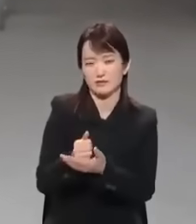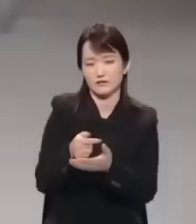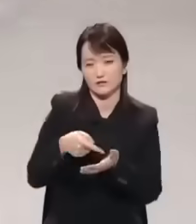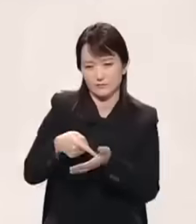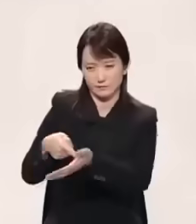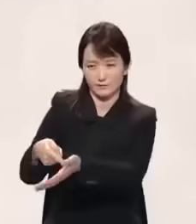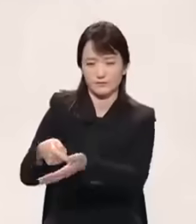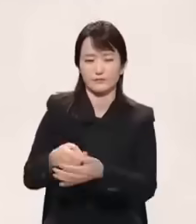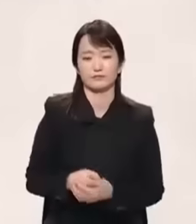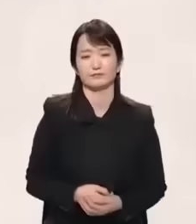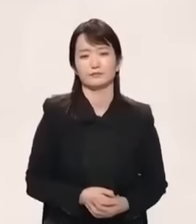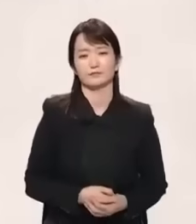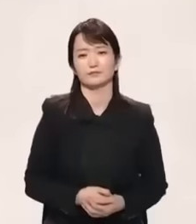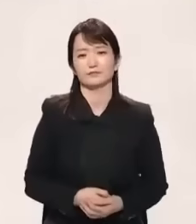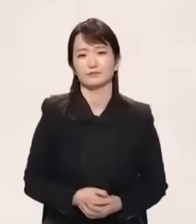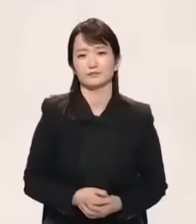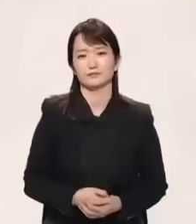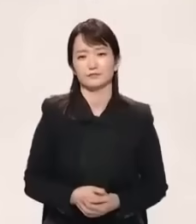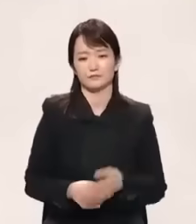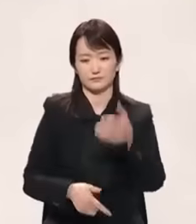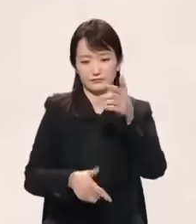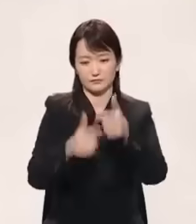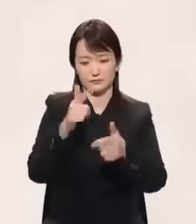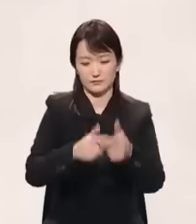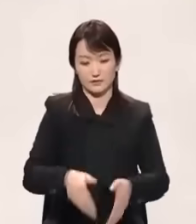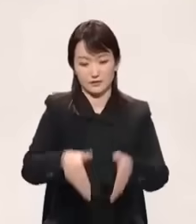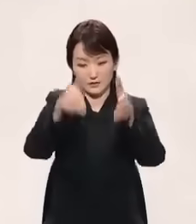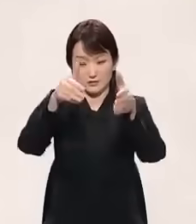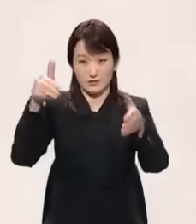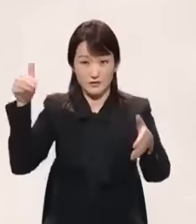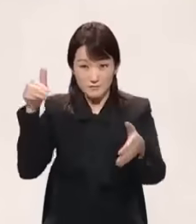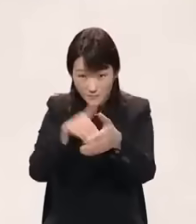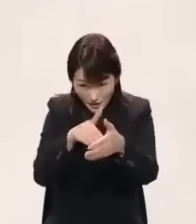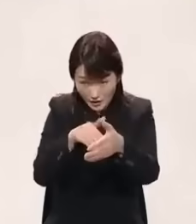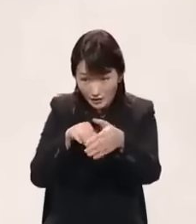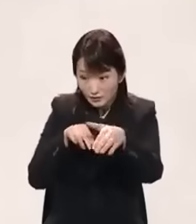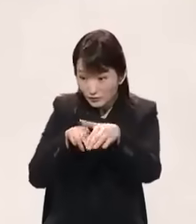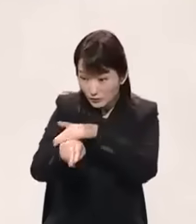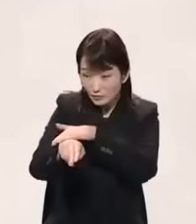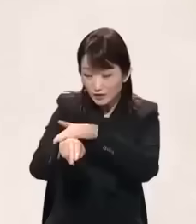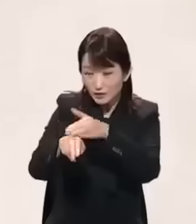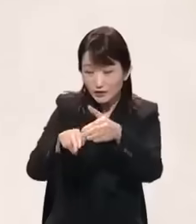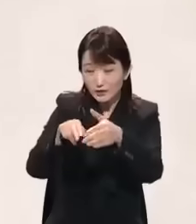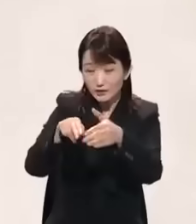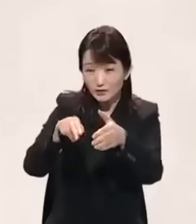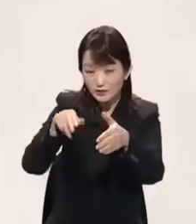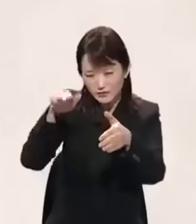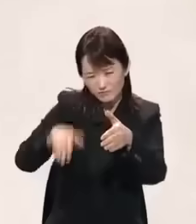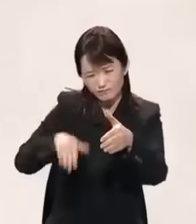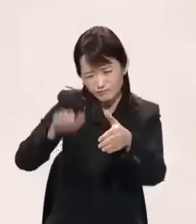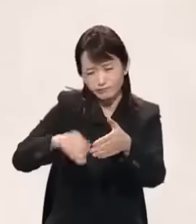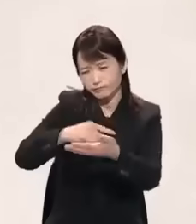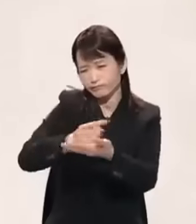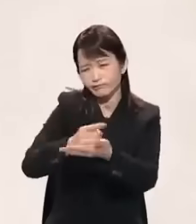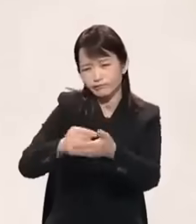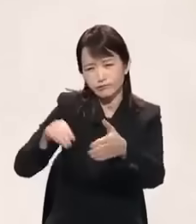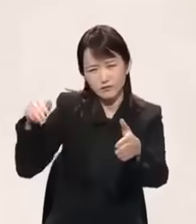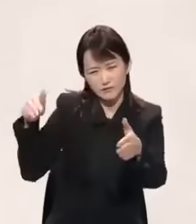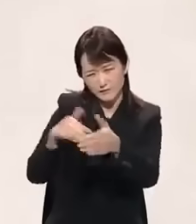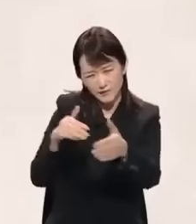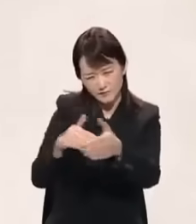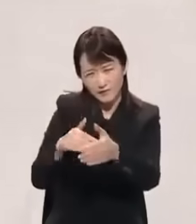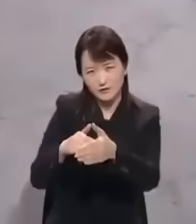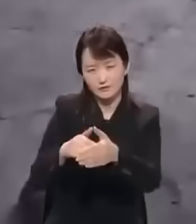상태인데 아까도 얘기했듯이 가로수를 들이받은 후에도 도망간다고 계속해서 엑셀을 밟고 여러 가지로 이제 뺑소니를 더 시도한